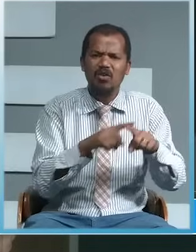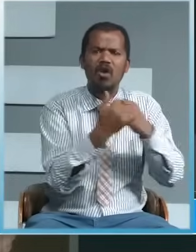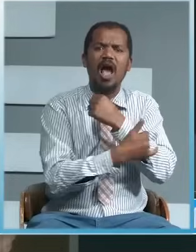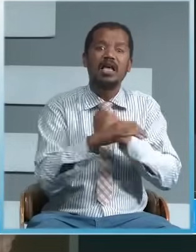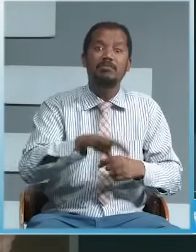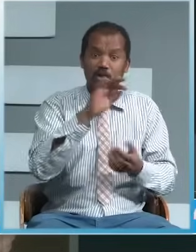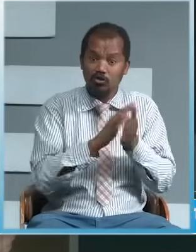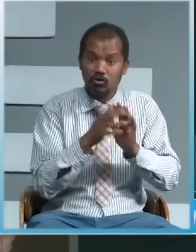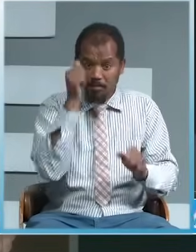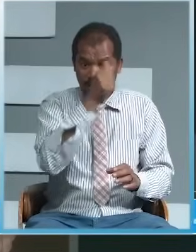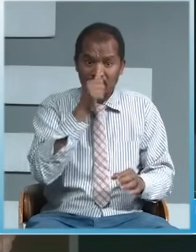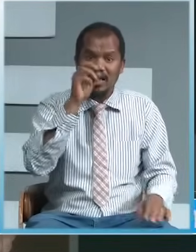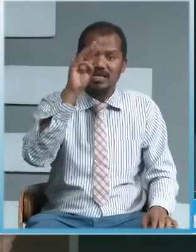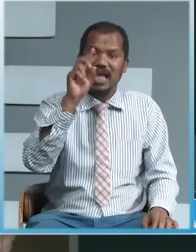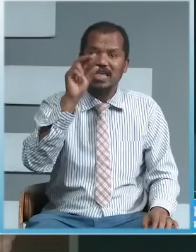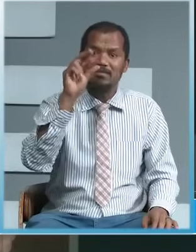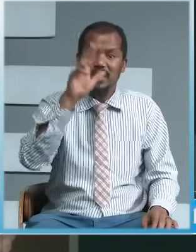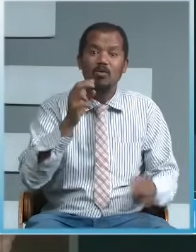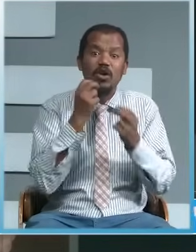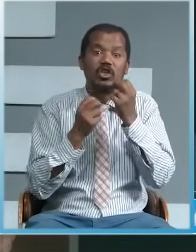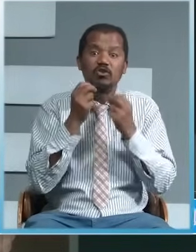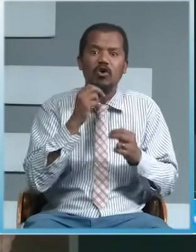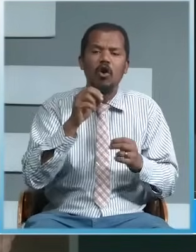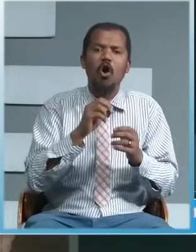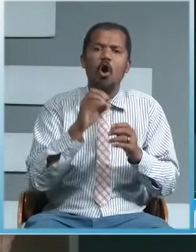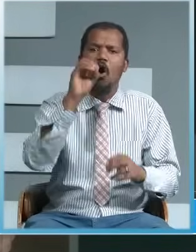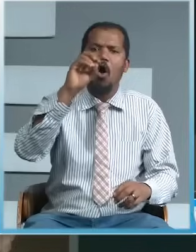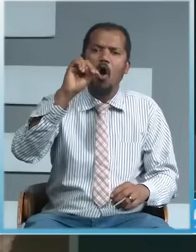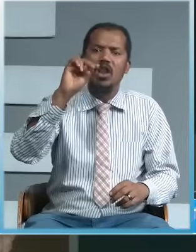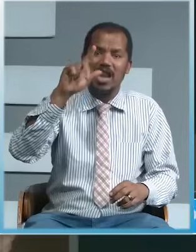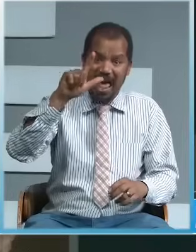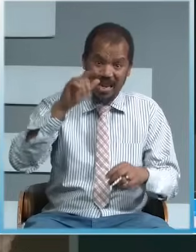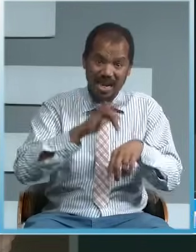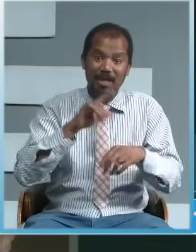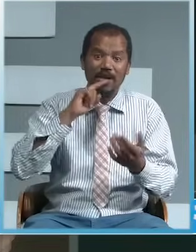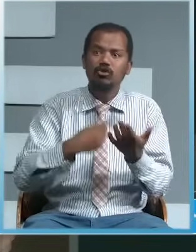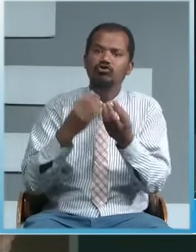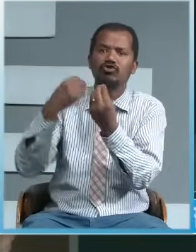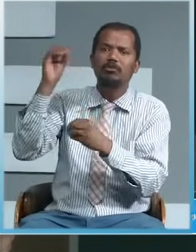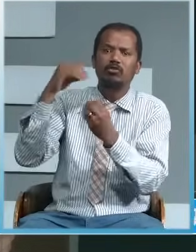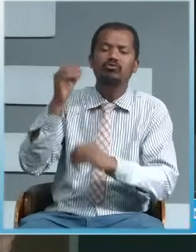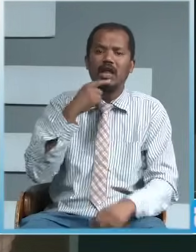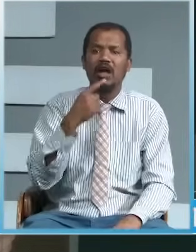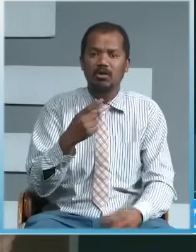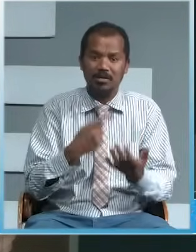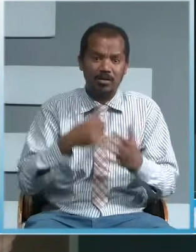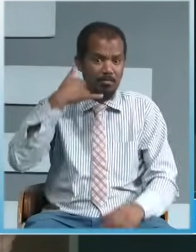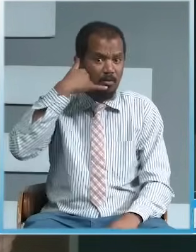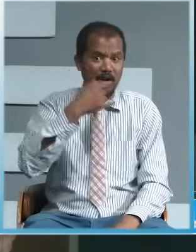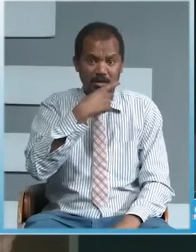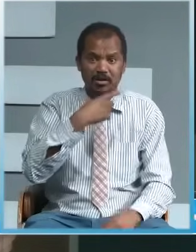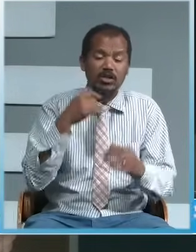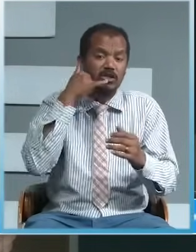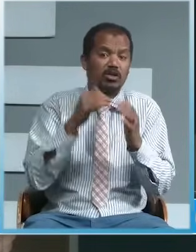በተለያዩ ሀገራት የሚገኝ ሲሆን በኢትዮጵያም የሳይበር ወንጀለኞች በኦንላይን መረጃዎችን እንደሚሸጡ ተጠቅሷል። በዚህም